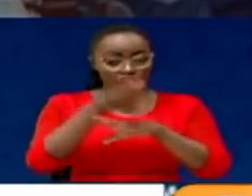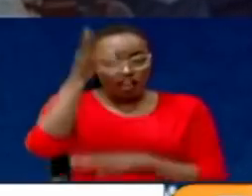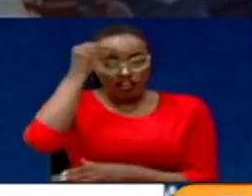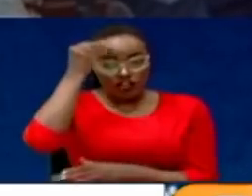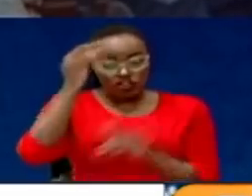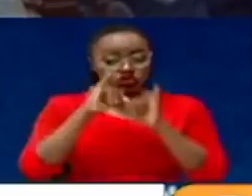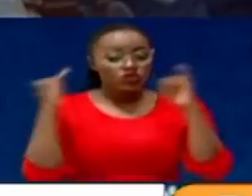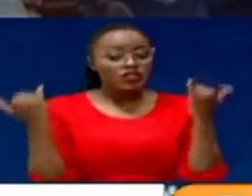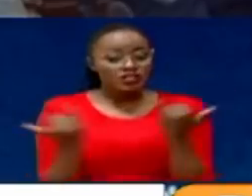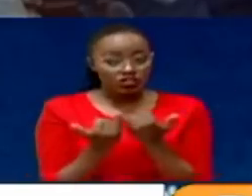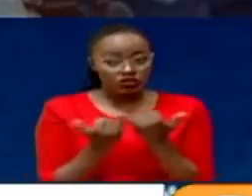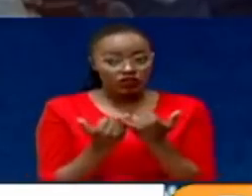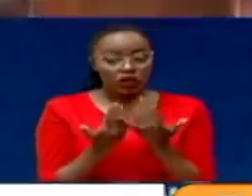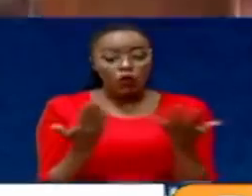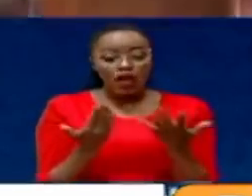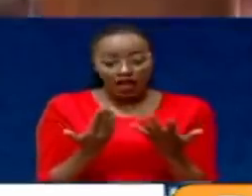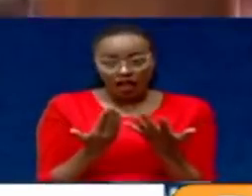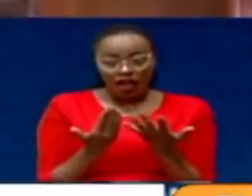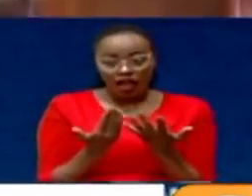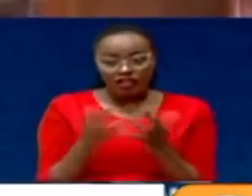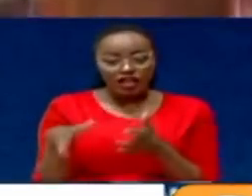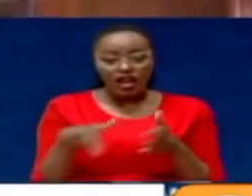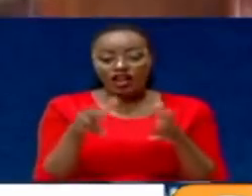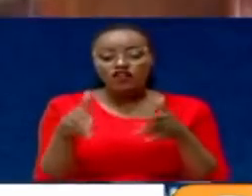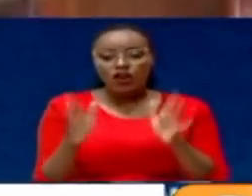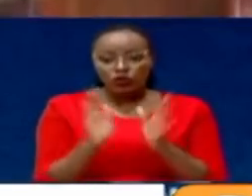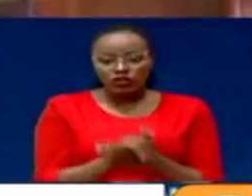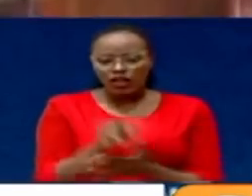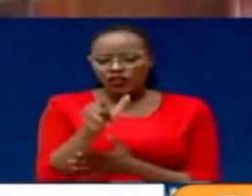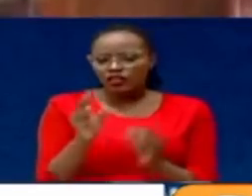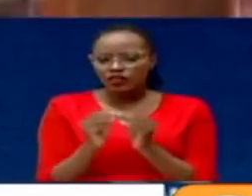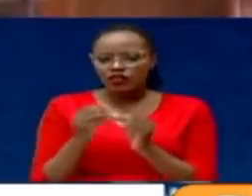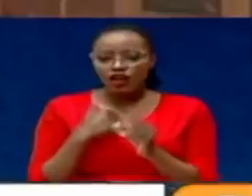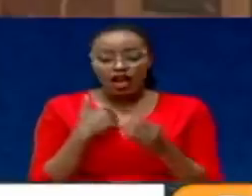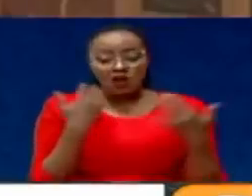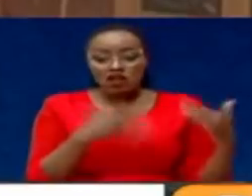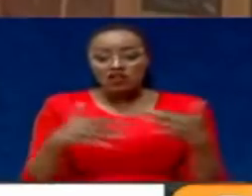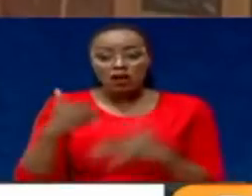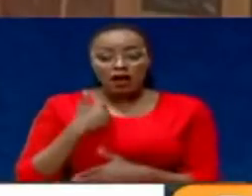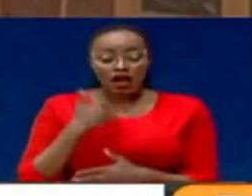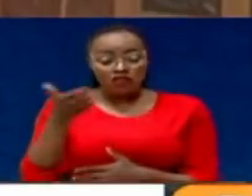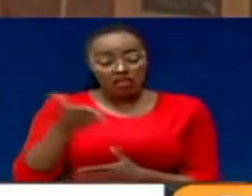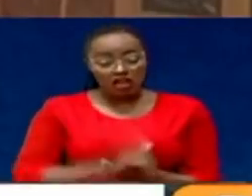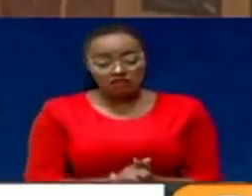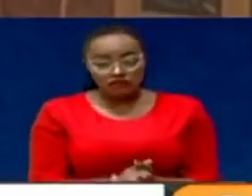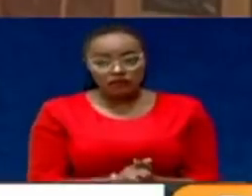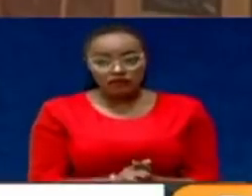educational institution at River Road. Na kikao hiki hakikukosa mihemko. About this